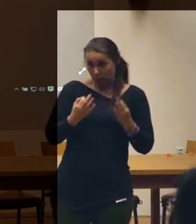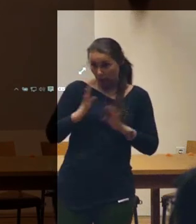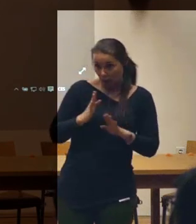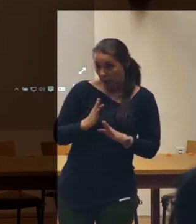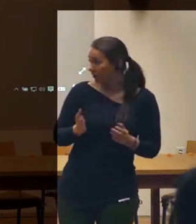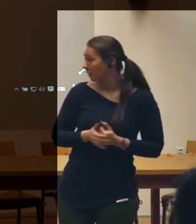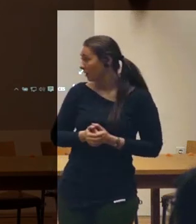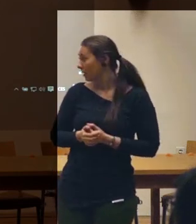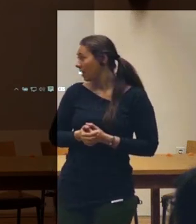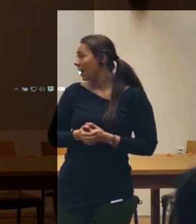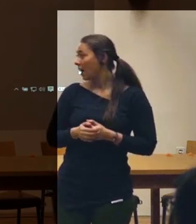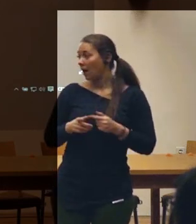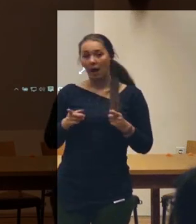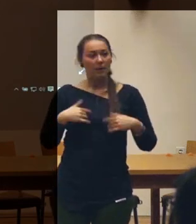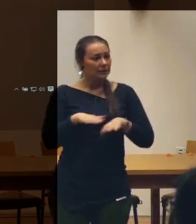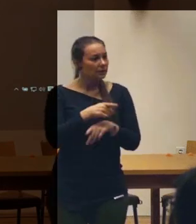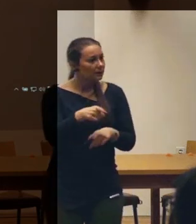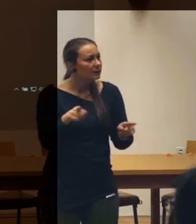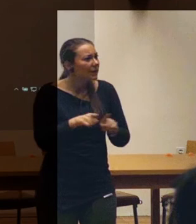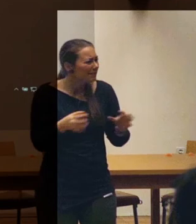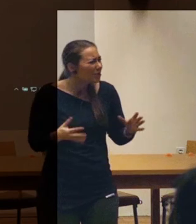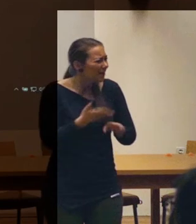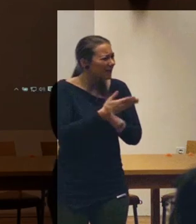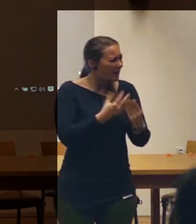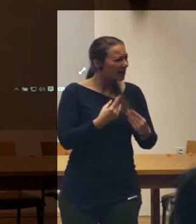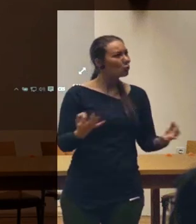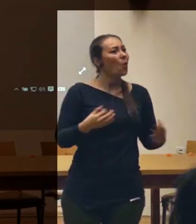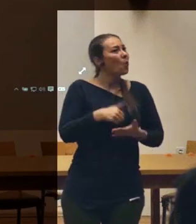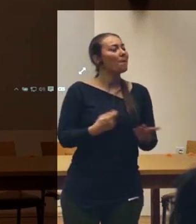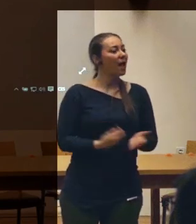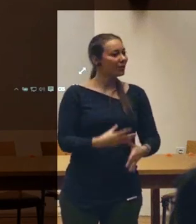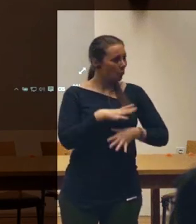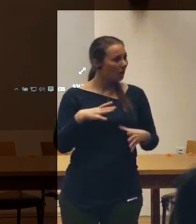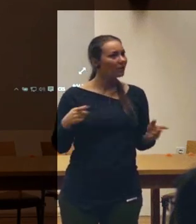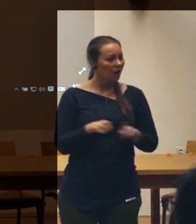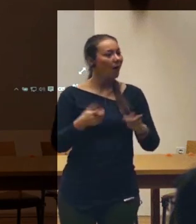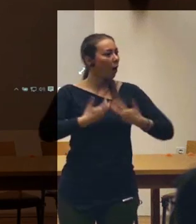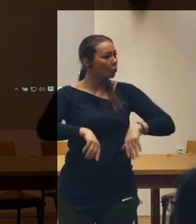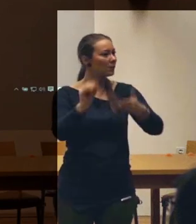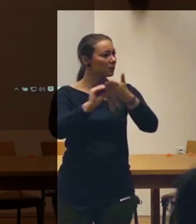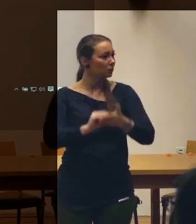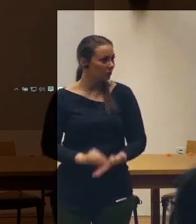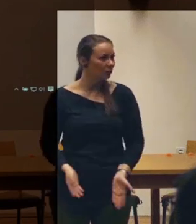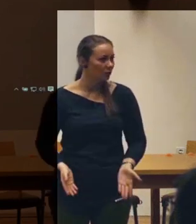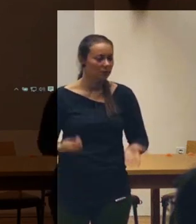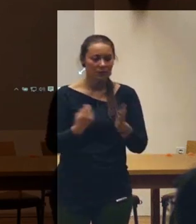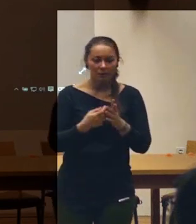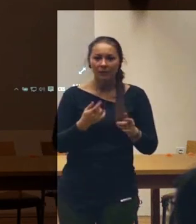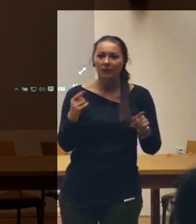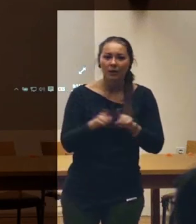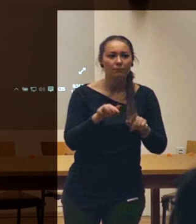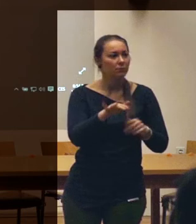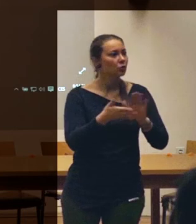toto je vlastne tiež určitým spôsobom veľmi normatívna situácia, tak sme niektoré tie texty, ktoré sa v tom priestore diali, alebo nejaké popisy k tomu, čo v tom priestore